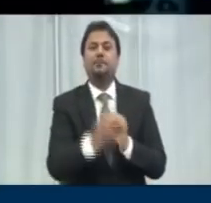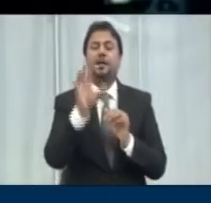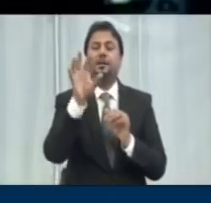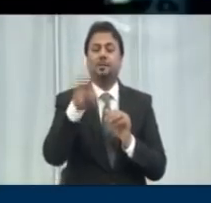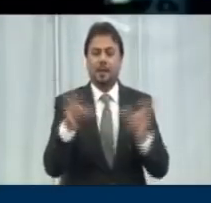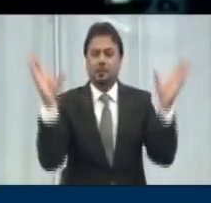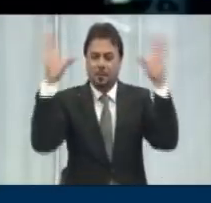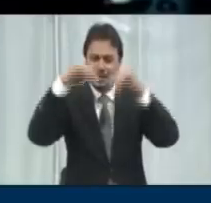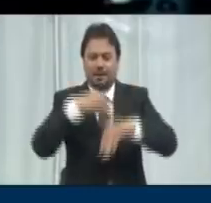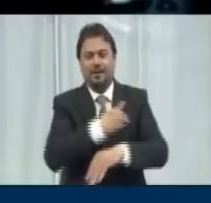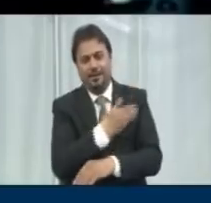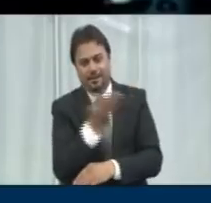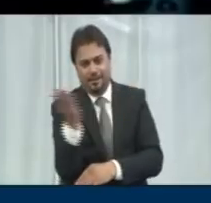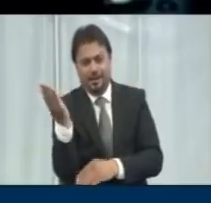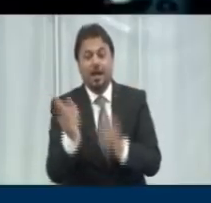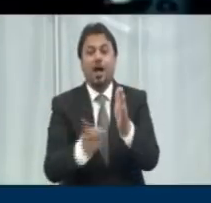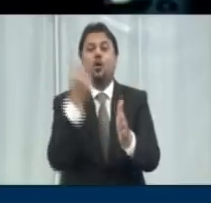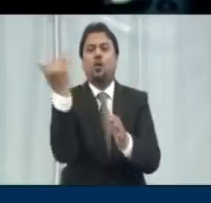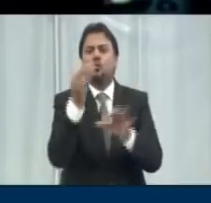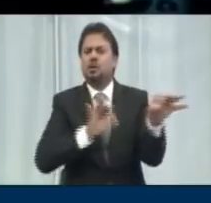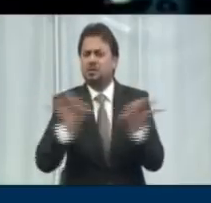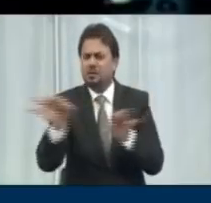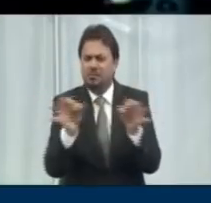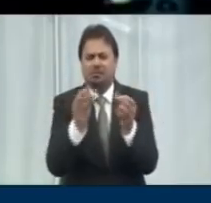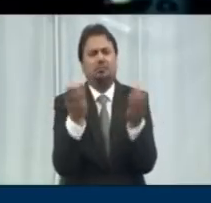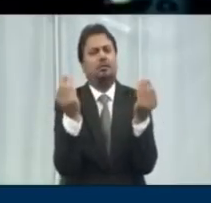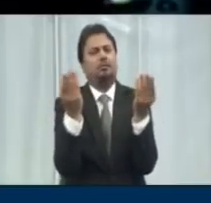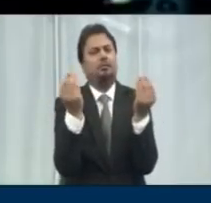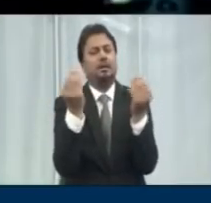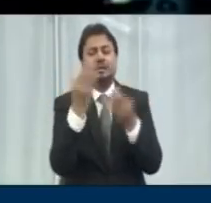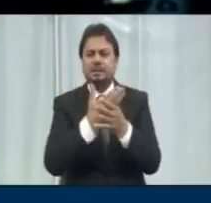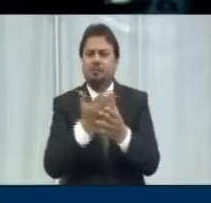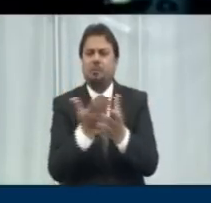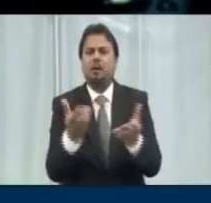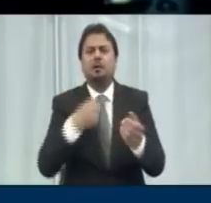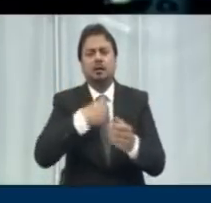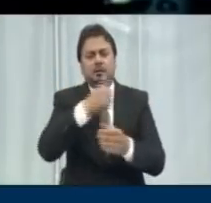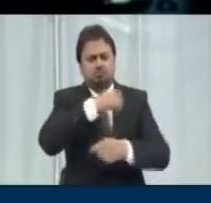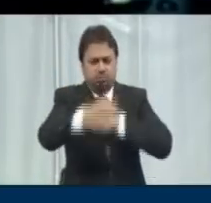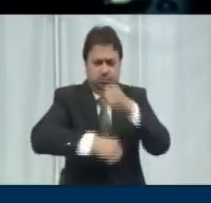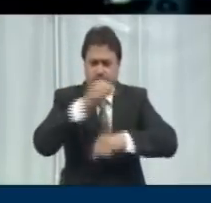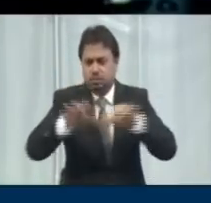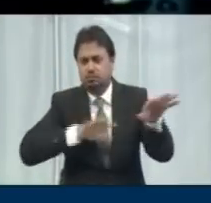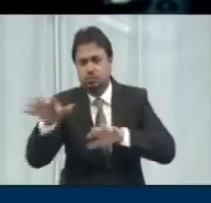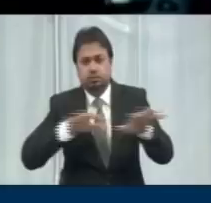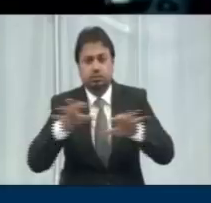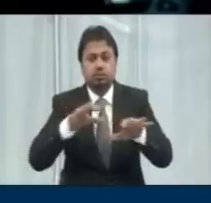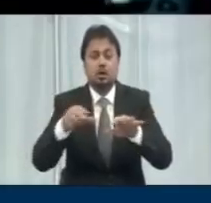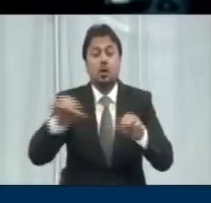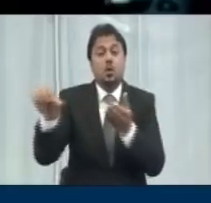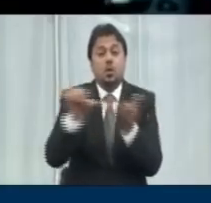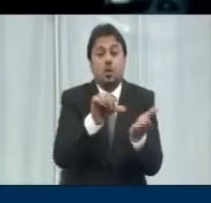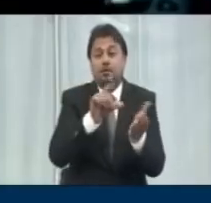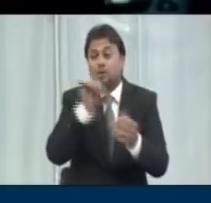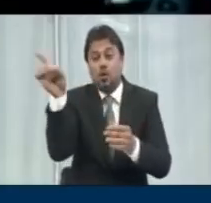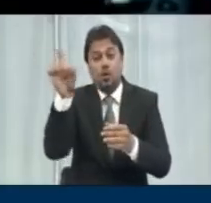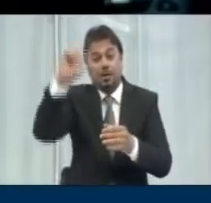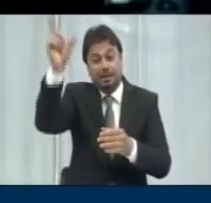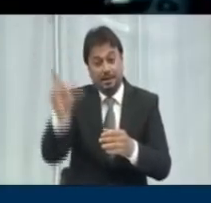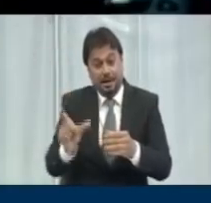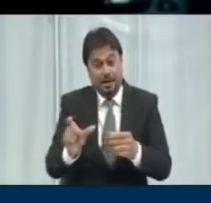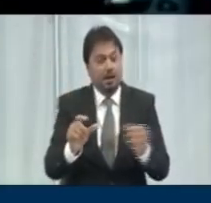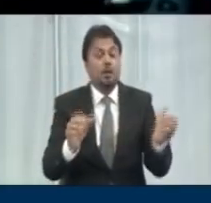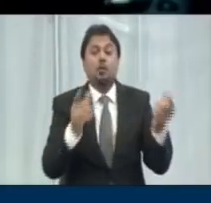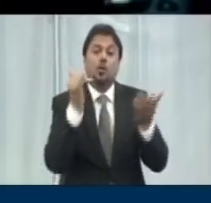مساء الخير. فعلا هنالك استعدادات كبيرة تبذل من قبل الطرفين، من قبل